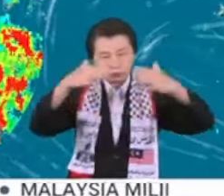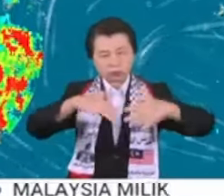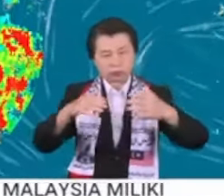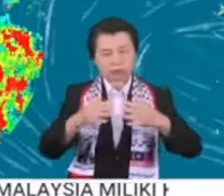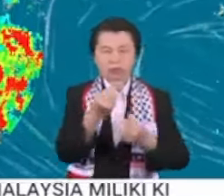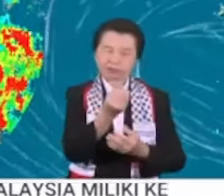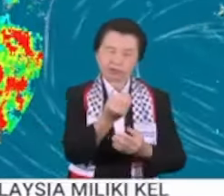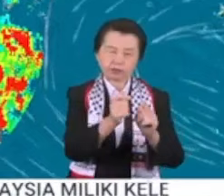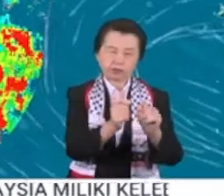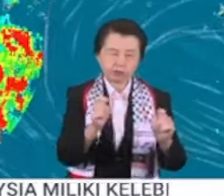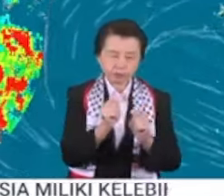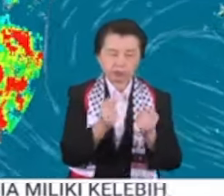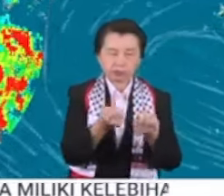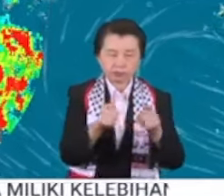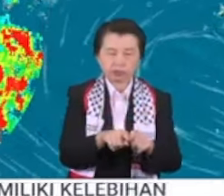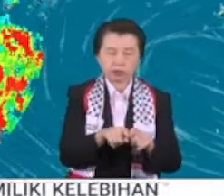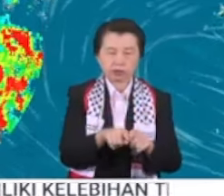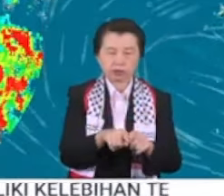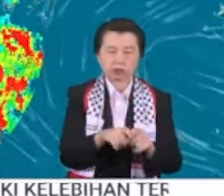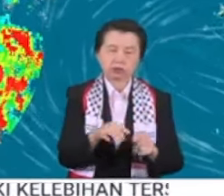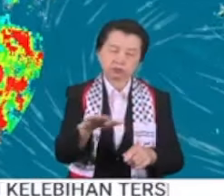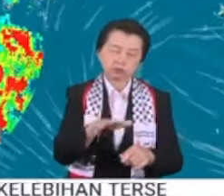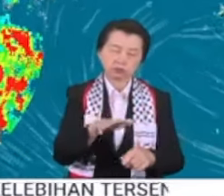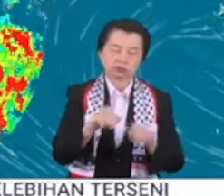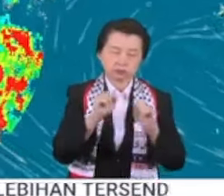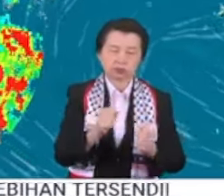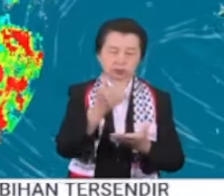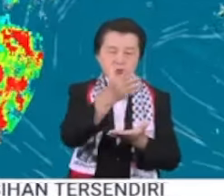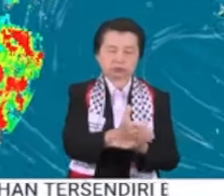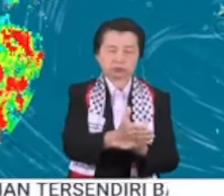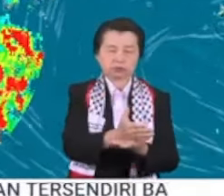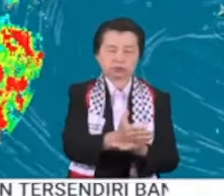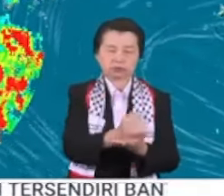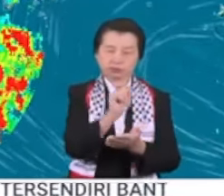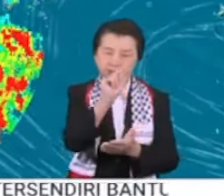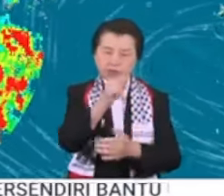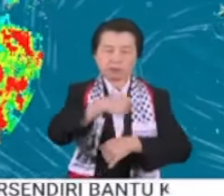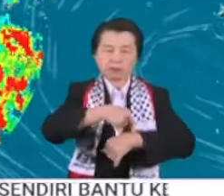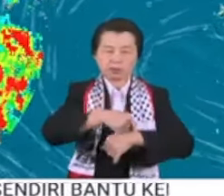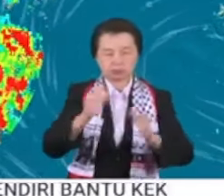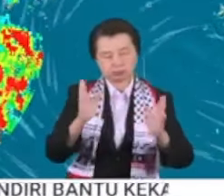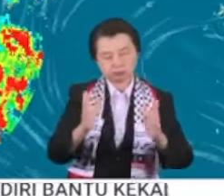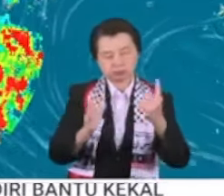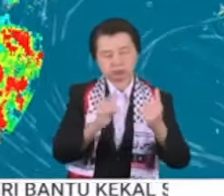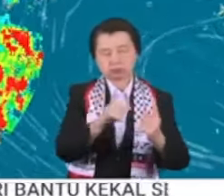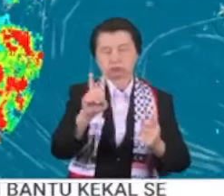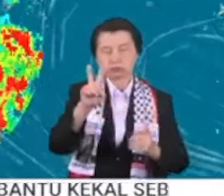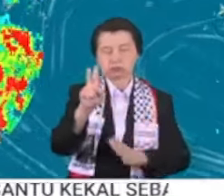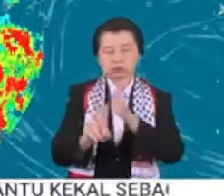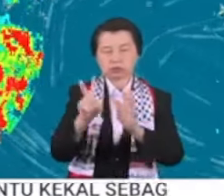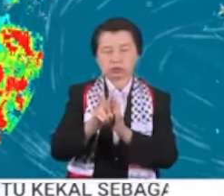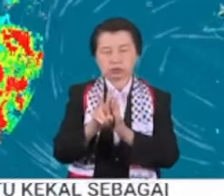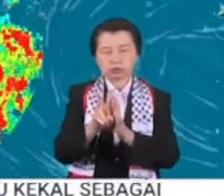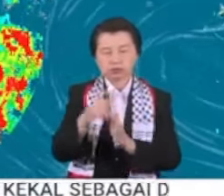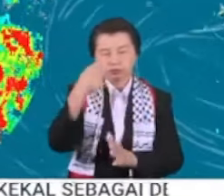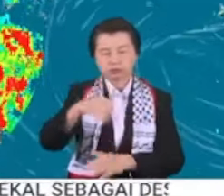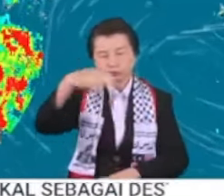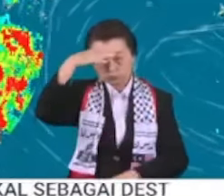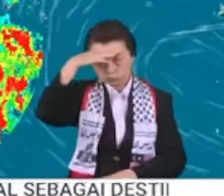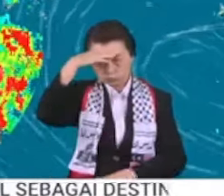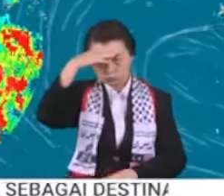satu tempat sahaja kini berlaku dan kita menjangkakan boleh beransur reda sedikit masa lagi dalam tempoh 1 hingga 2 jam sahaja. Bagi negeri